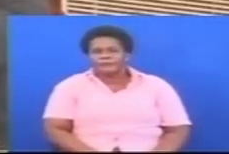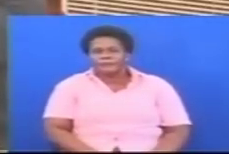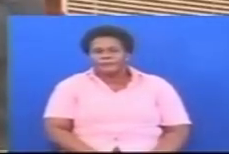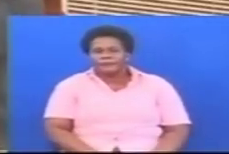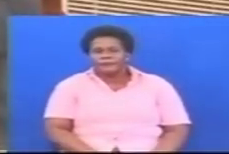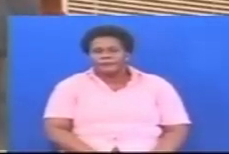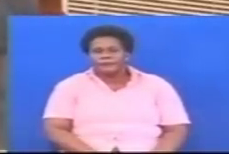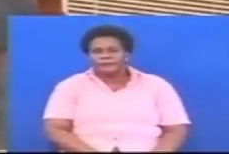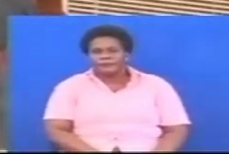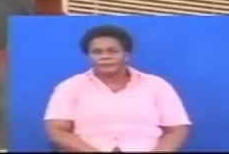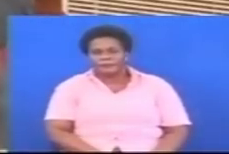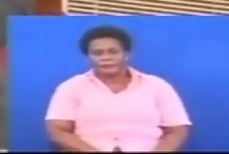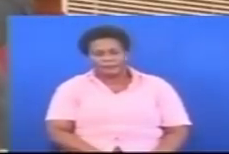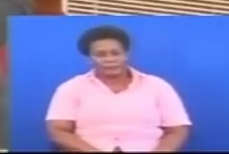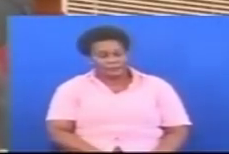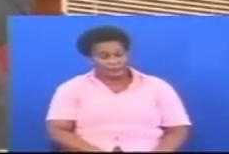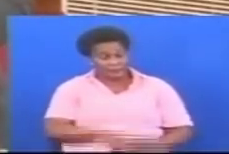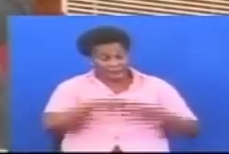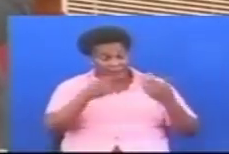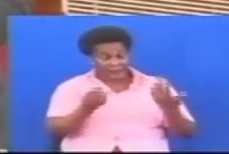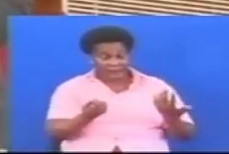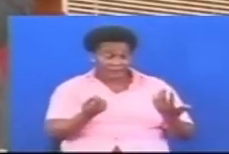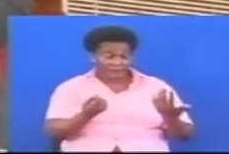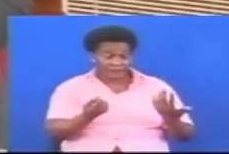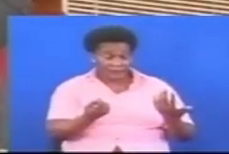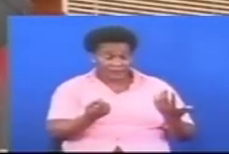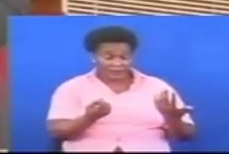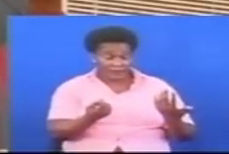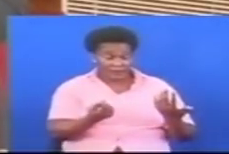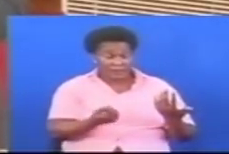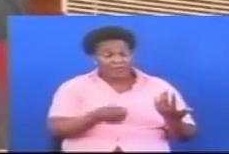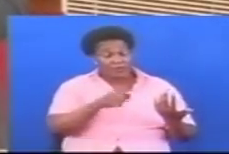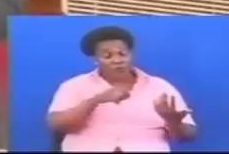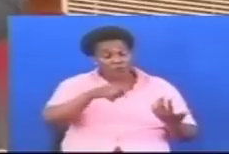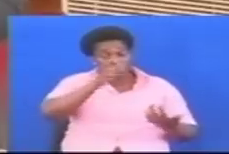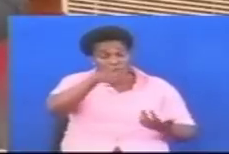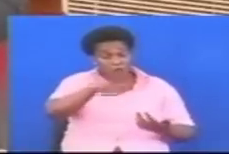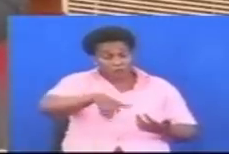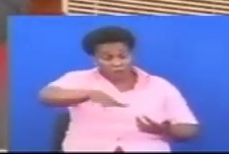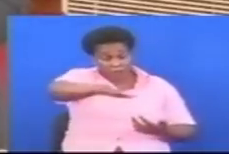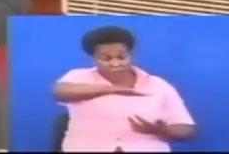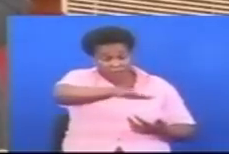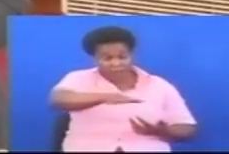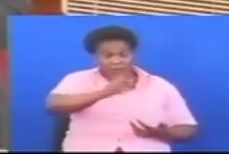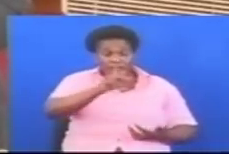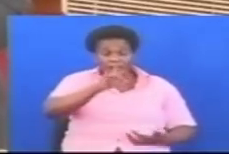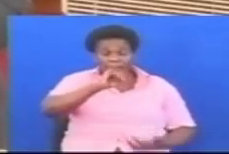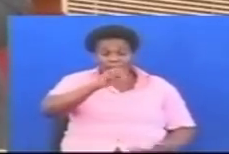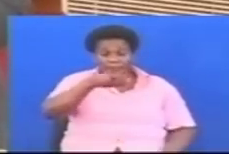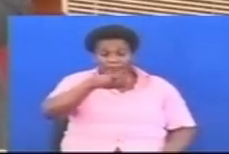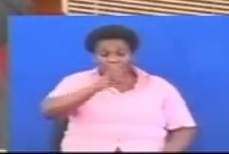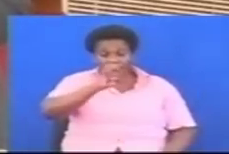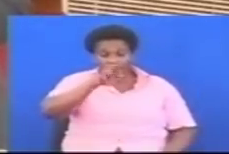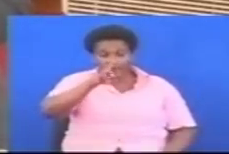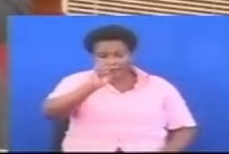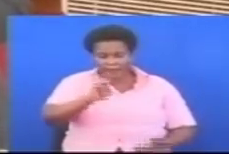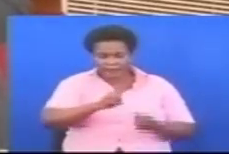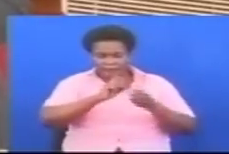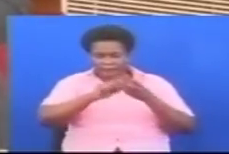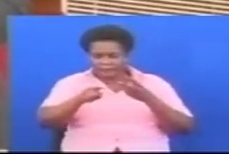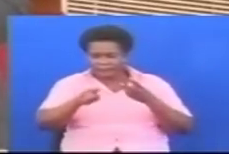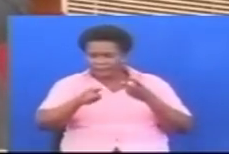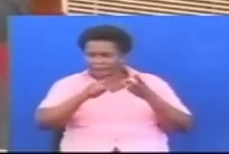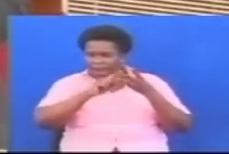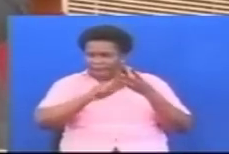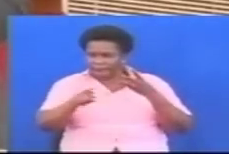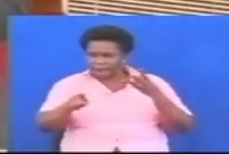Mheshimiwa Mwenyekiti, kutokana na kutokuwa na chanzo mbadala cha maji kwa wakazi zaidi ya 5000 waishio maeneo ya Kipera, Kingoluira, Bomba la